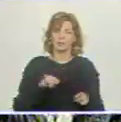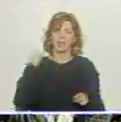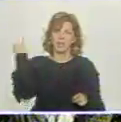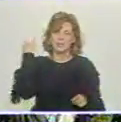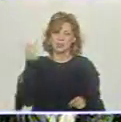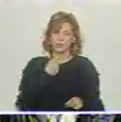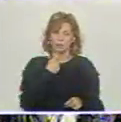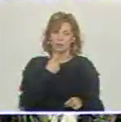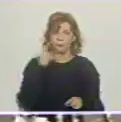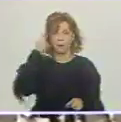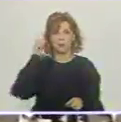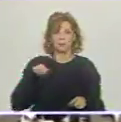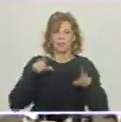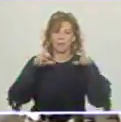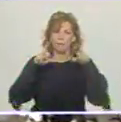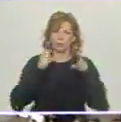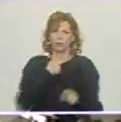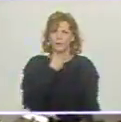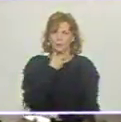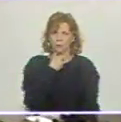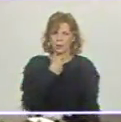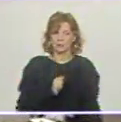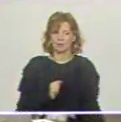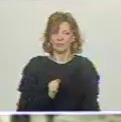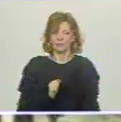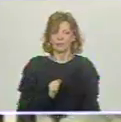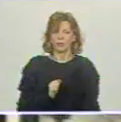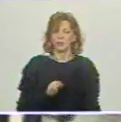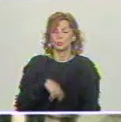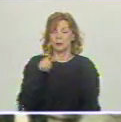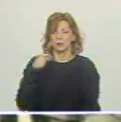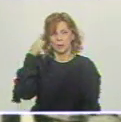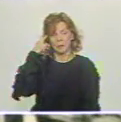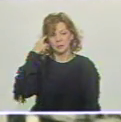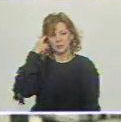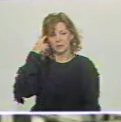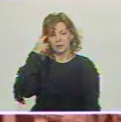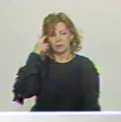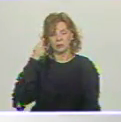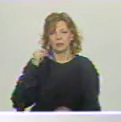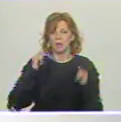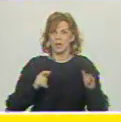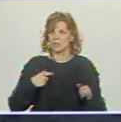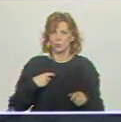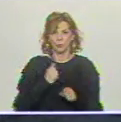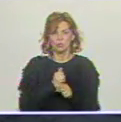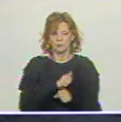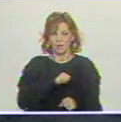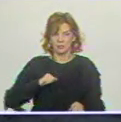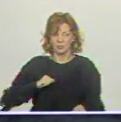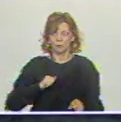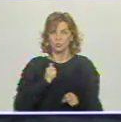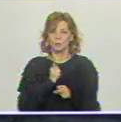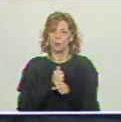rând la fotografie, fotografii vechi. În scurt timp mi-am dat seama că lucrul acesta nu pot să-l fac de unul singur. Munca de